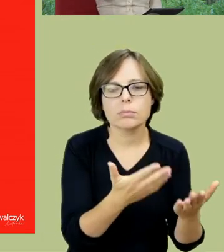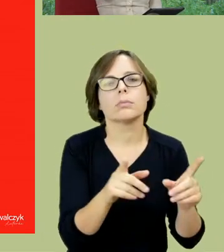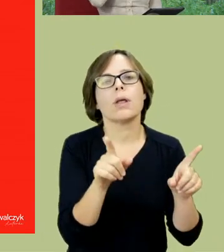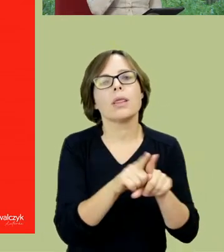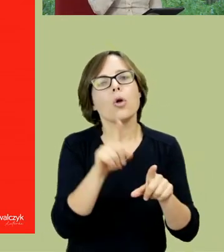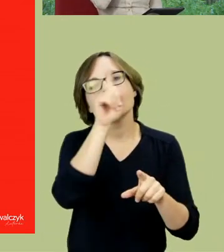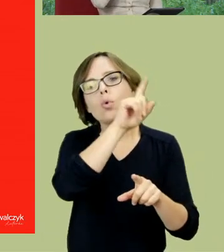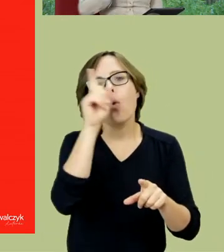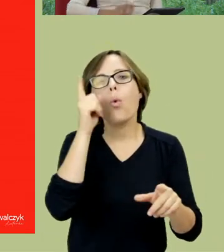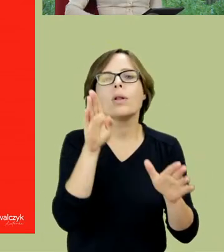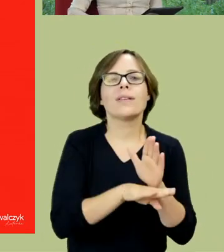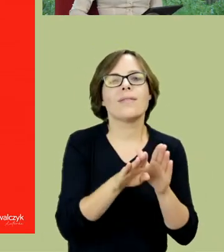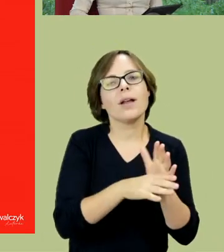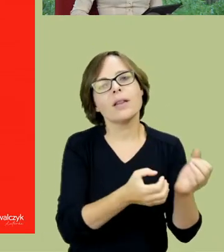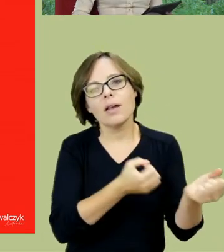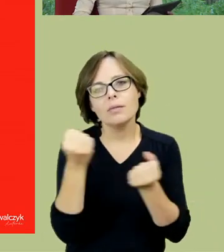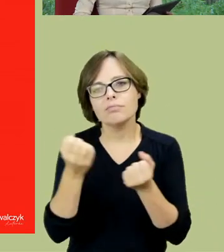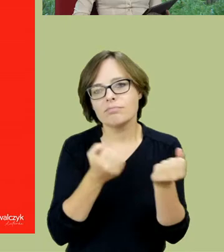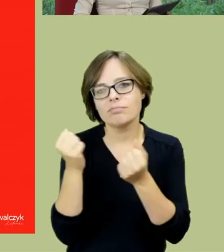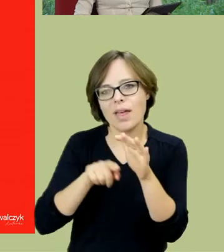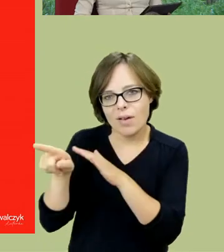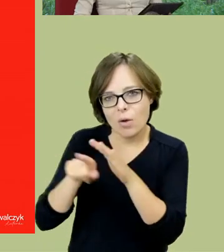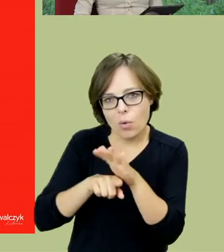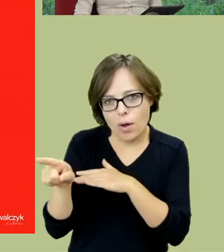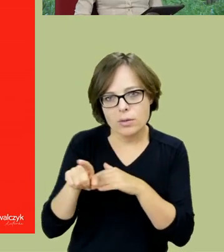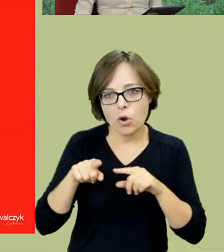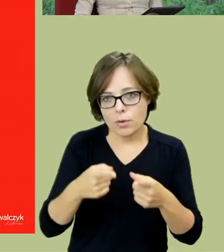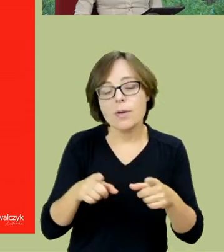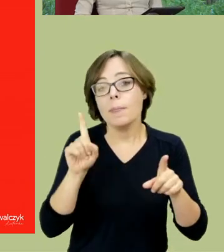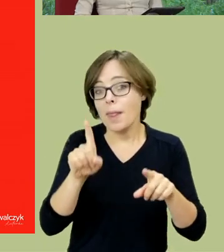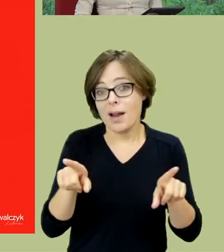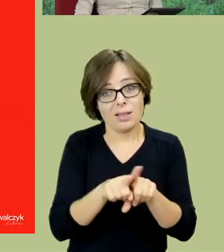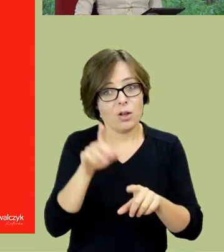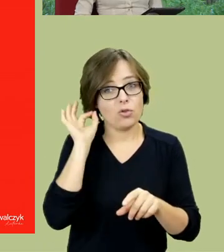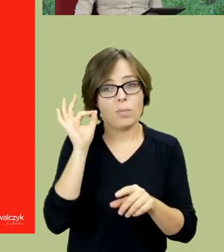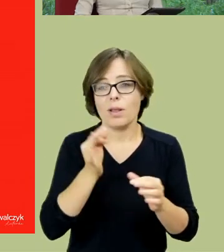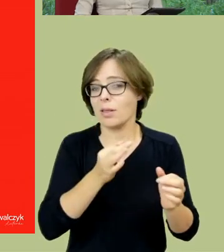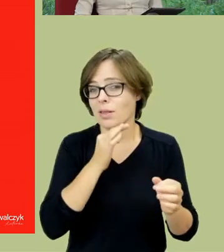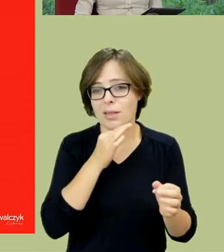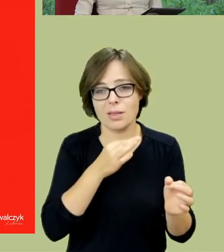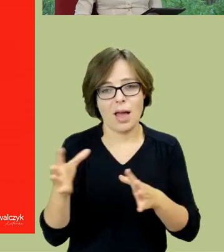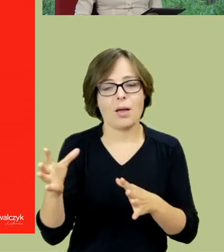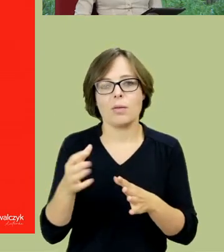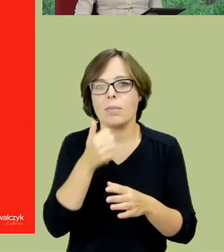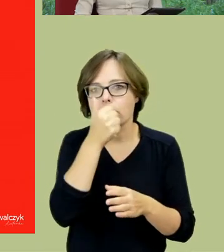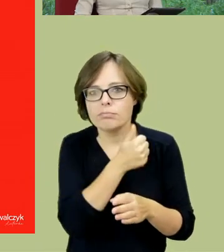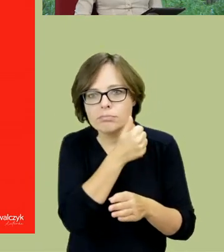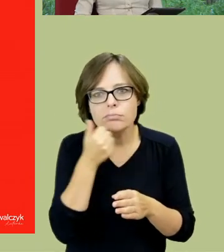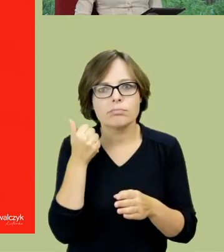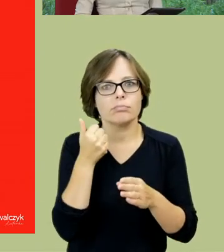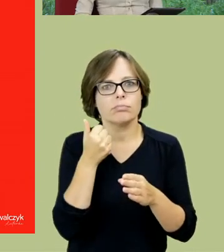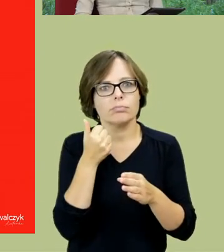ludności cywilnej, ale też oczywiście natychmiast zaangażowały się w walkę konspiracyjną i działalność podziemną.